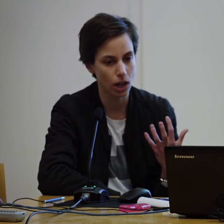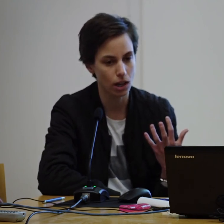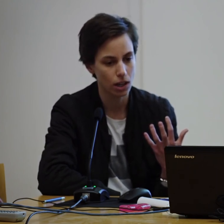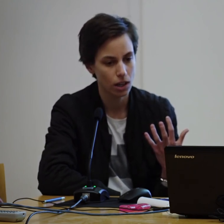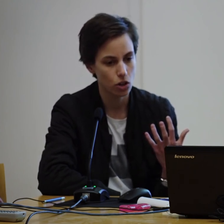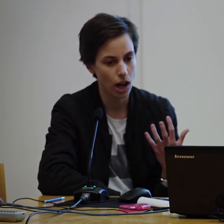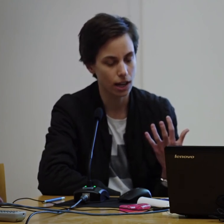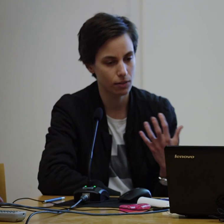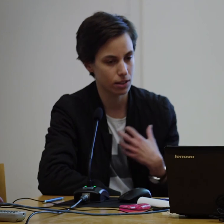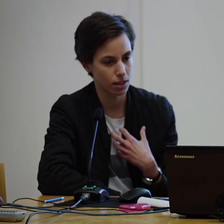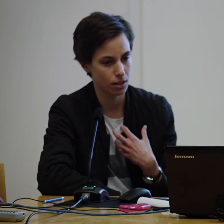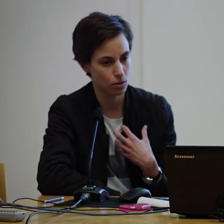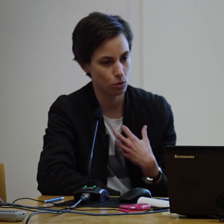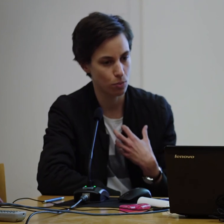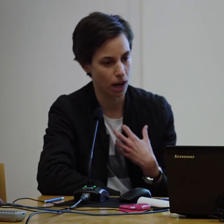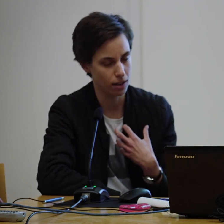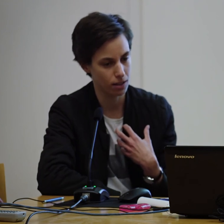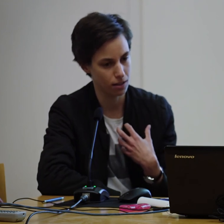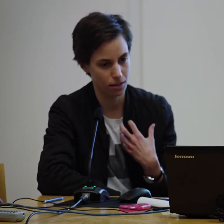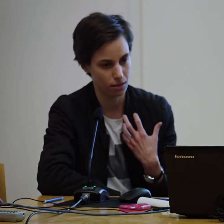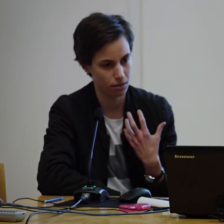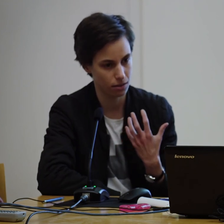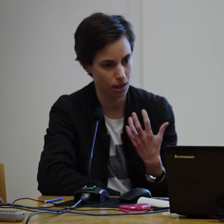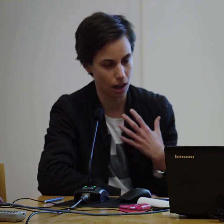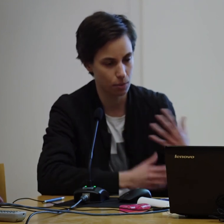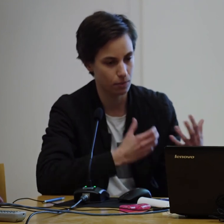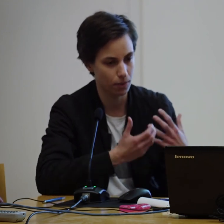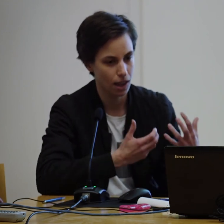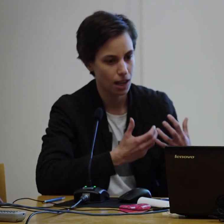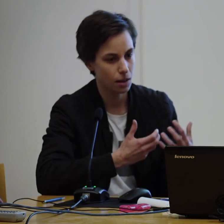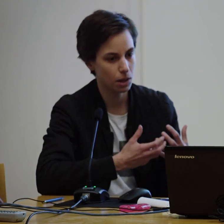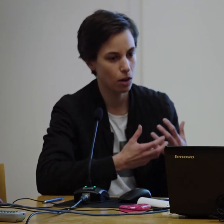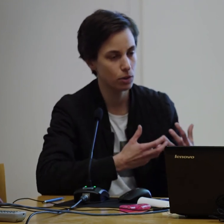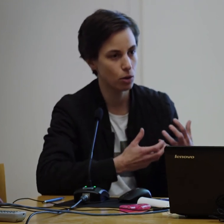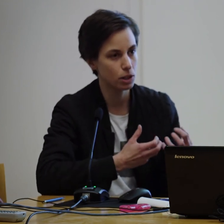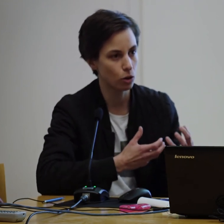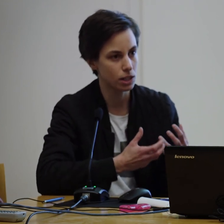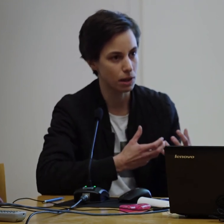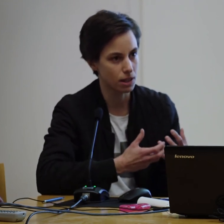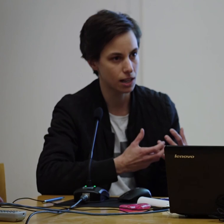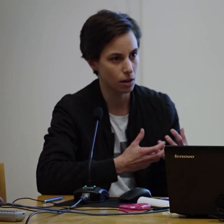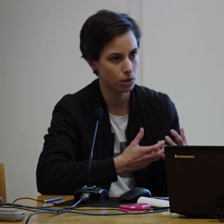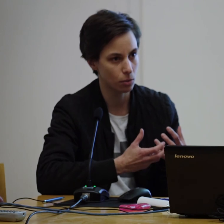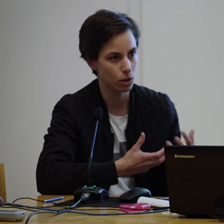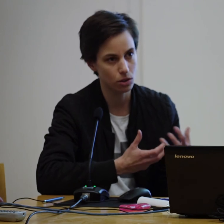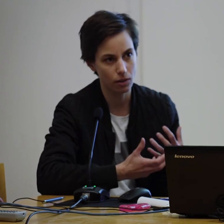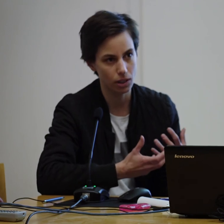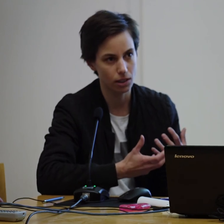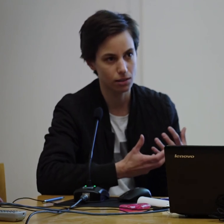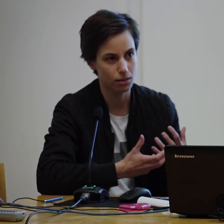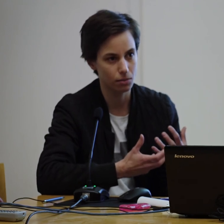tom, že aké veci sú pre akoby nerobiť o nás bez nás, alebo